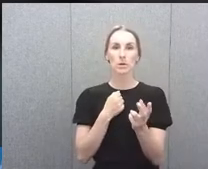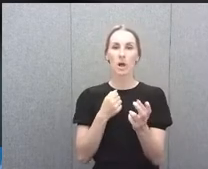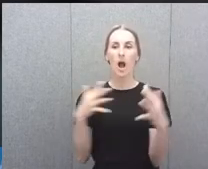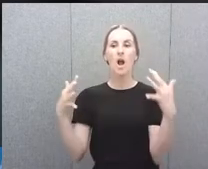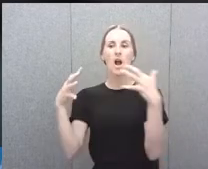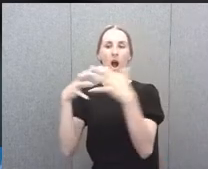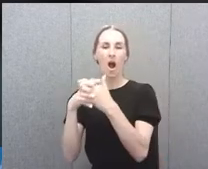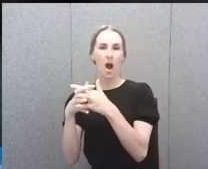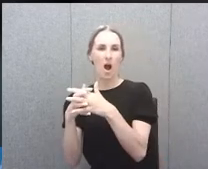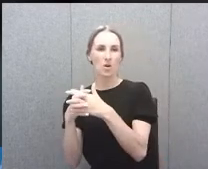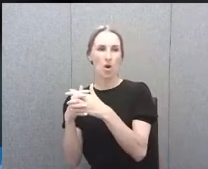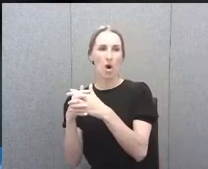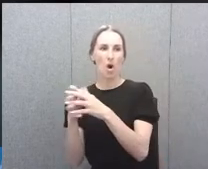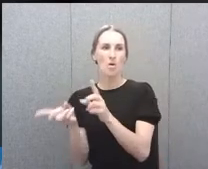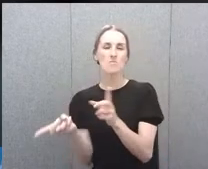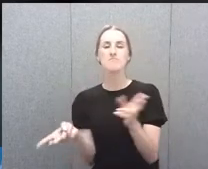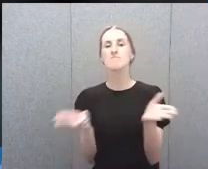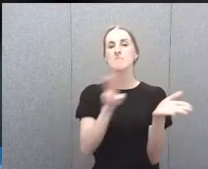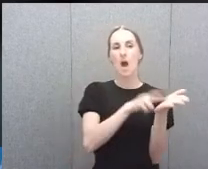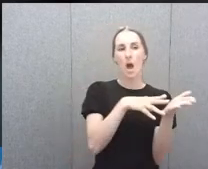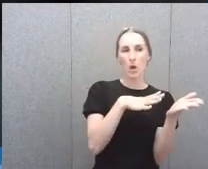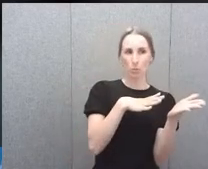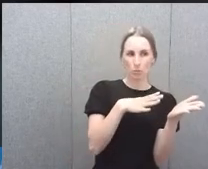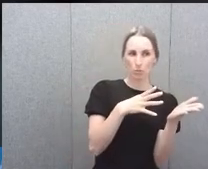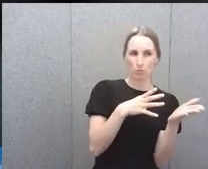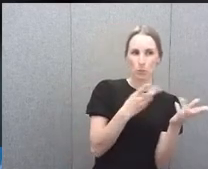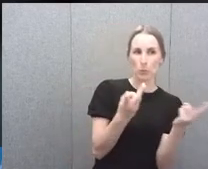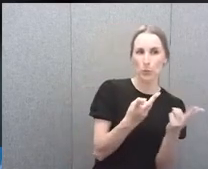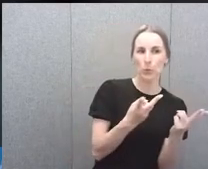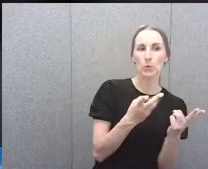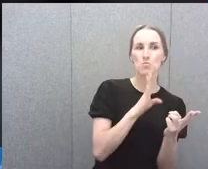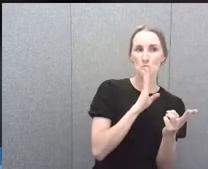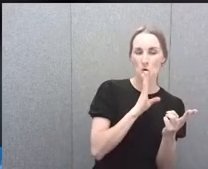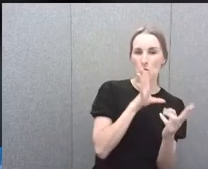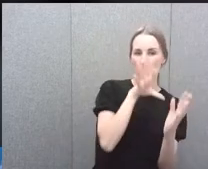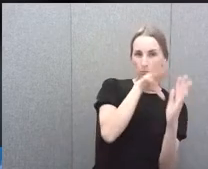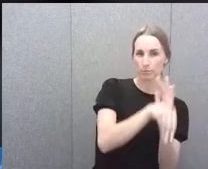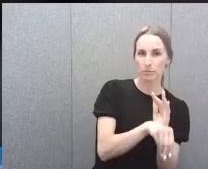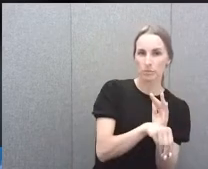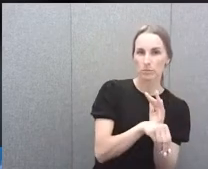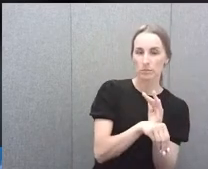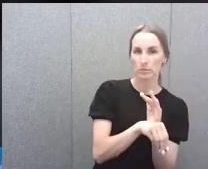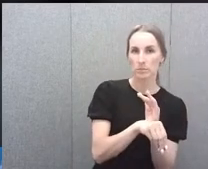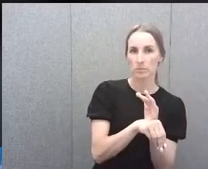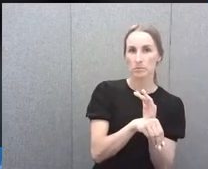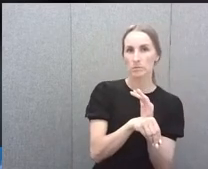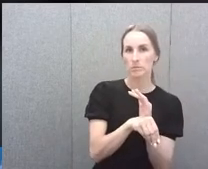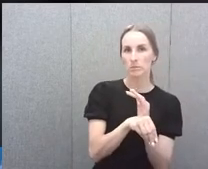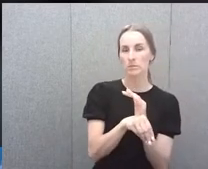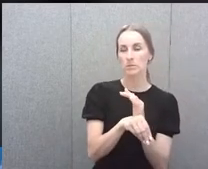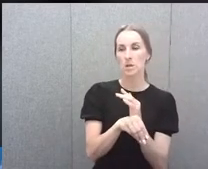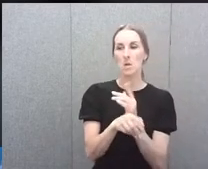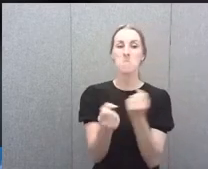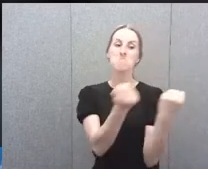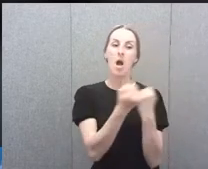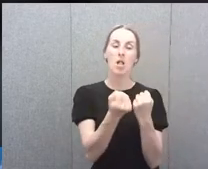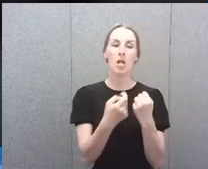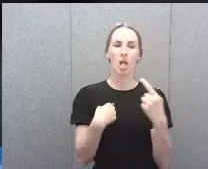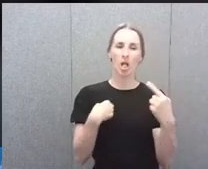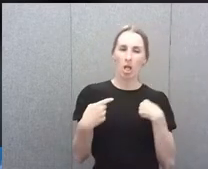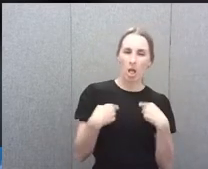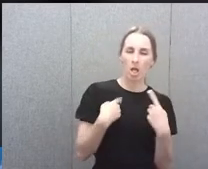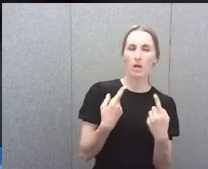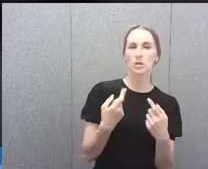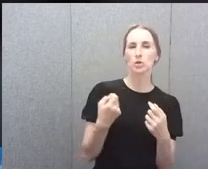Отсутствие интереса – это не проблема. Давайте посмотрим на страны Европейского Союза, на дипломатический корпус. И здесь